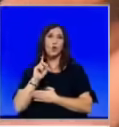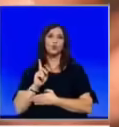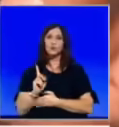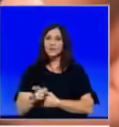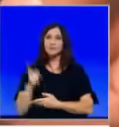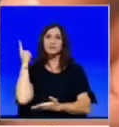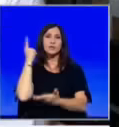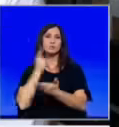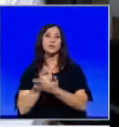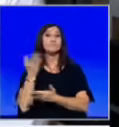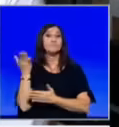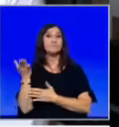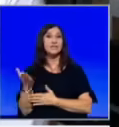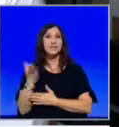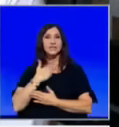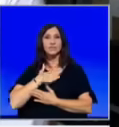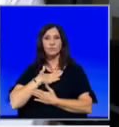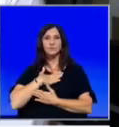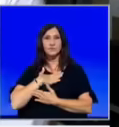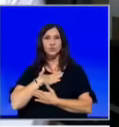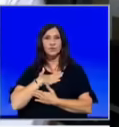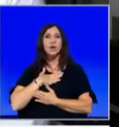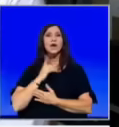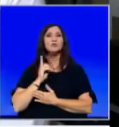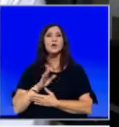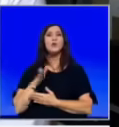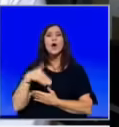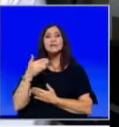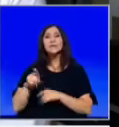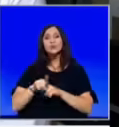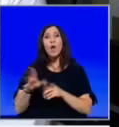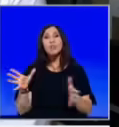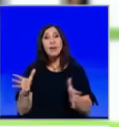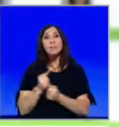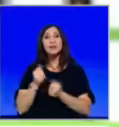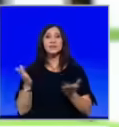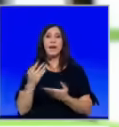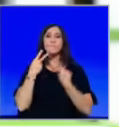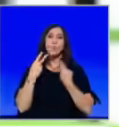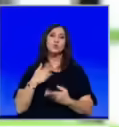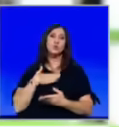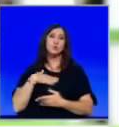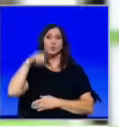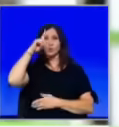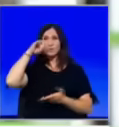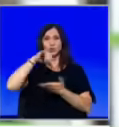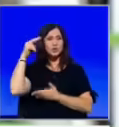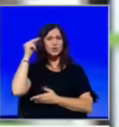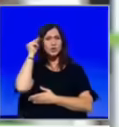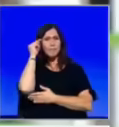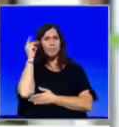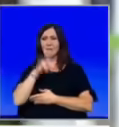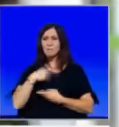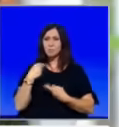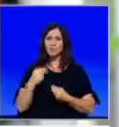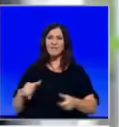да се разпореди с тази собственост, защото след като е намерена, тя става публична собственост. От Софийската аерогара напомнят, че не